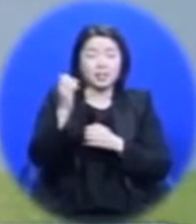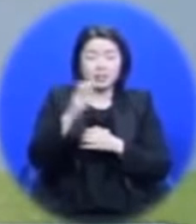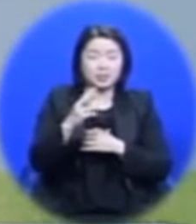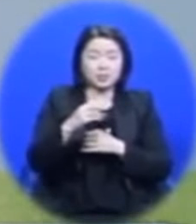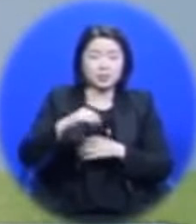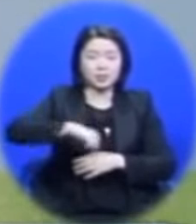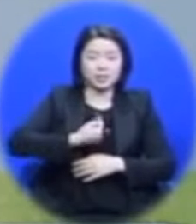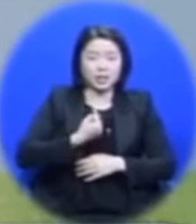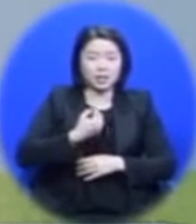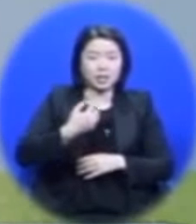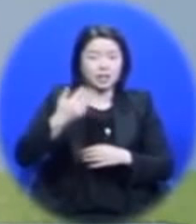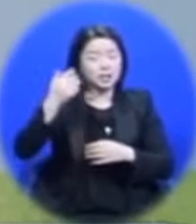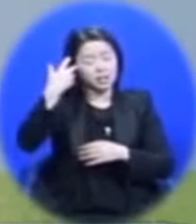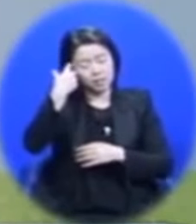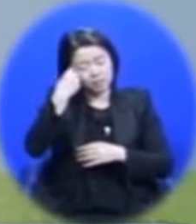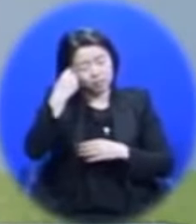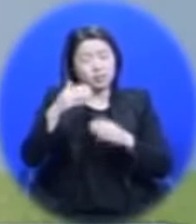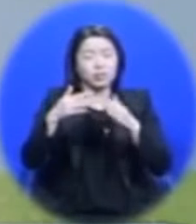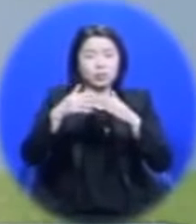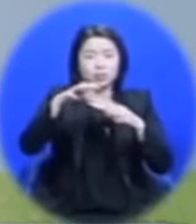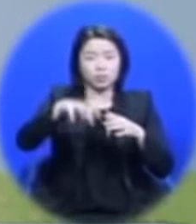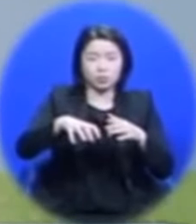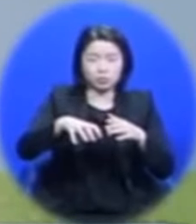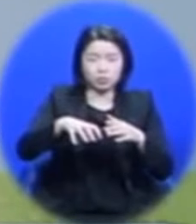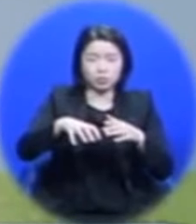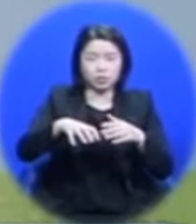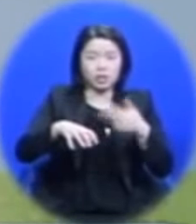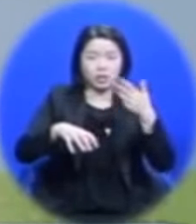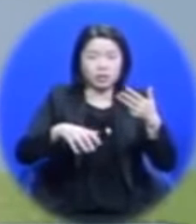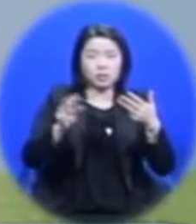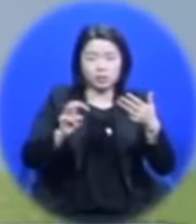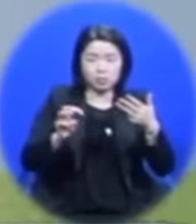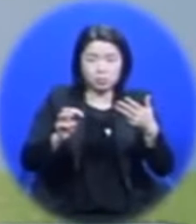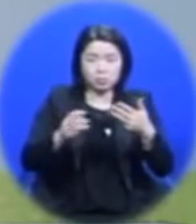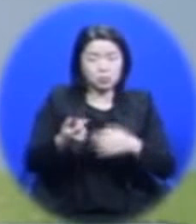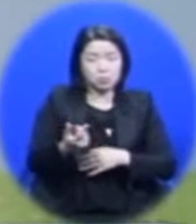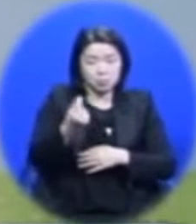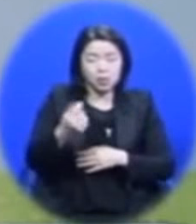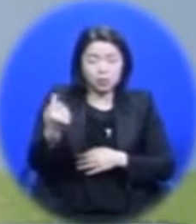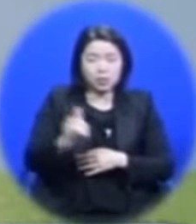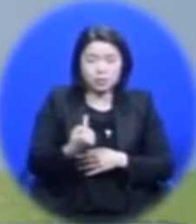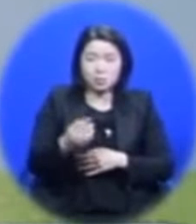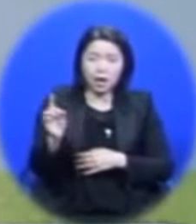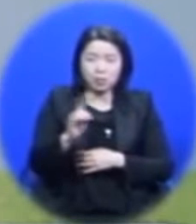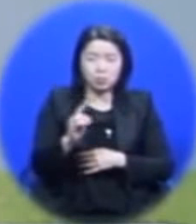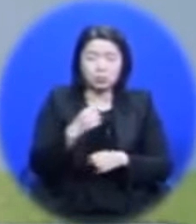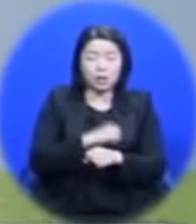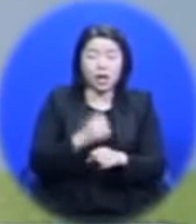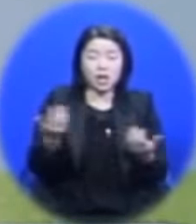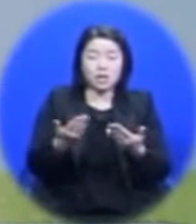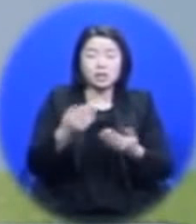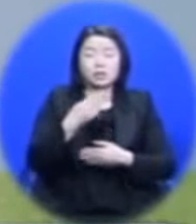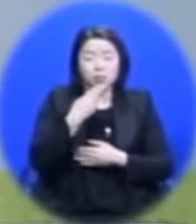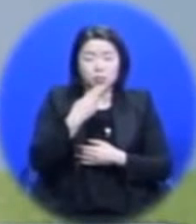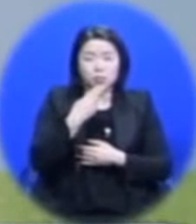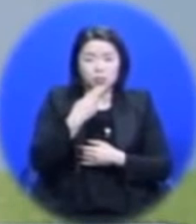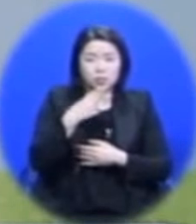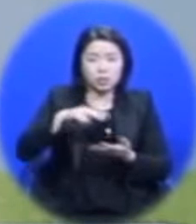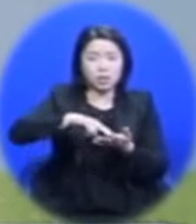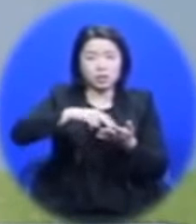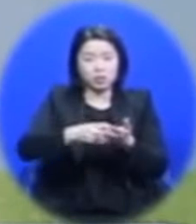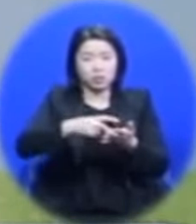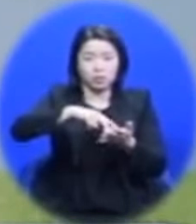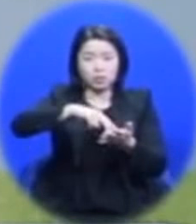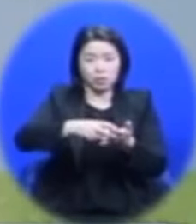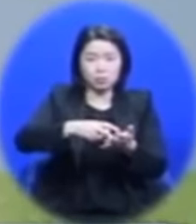자기 숙소로 돌아왔어요. 8시 반 조금 이른 시간이지만 그러나 아무것도 할 일은 없고 그는 쩔뚝거리며